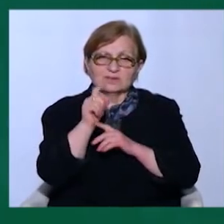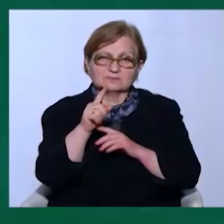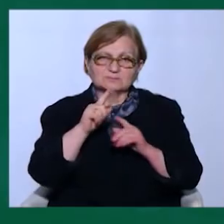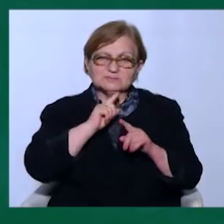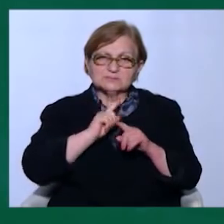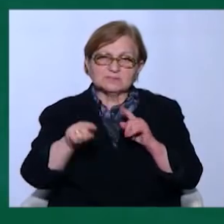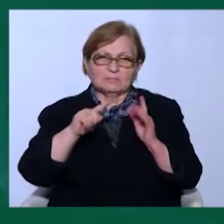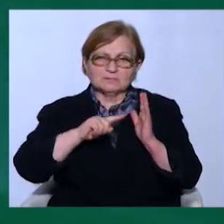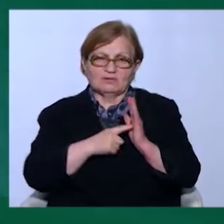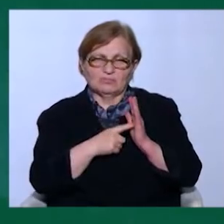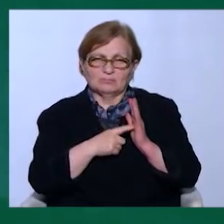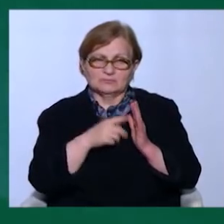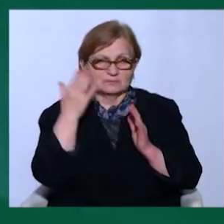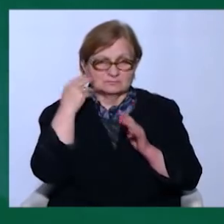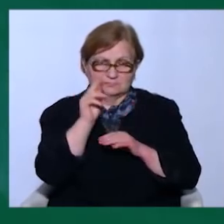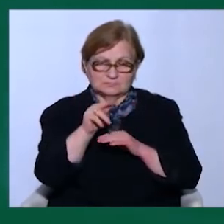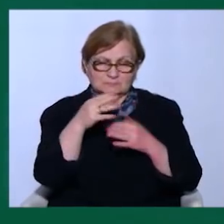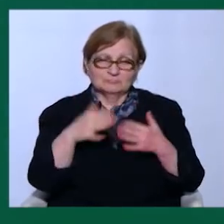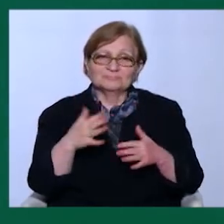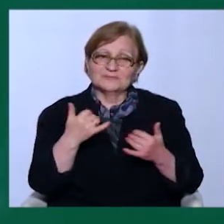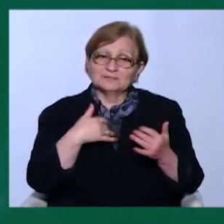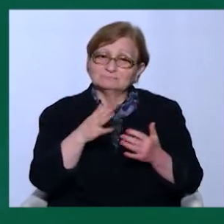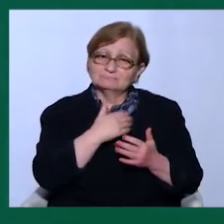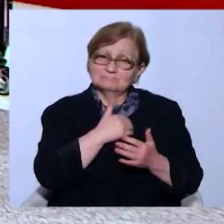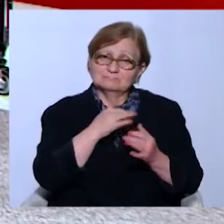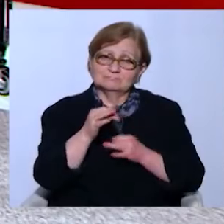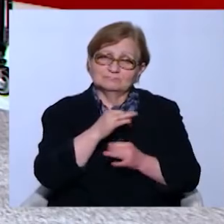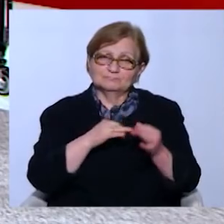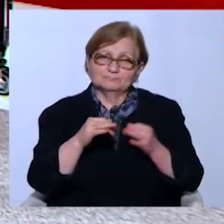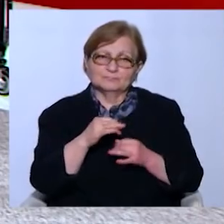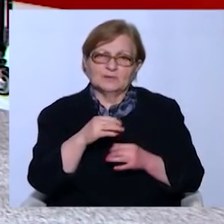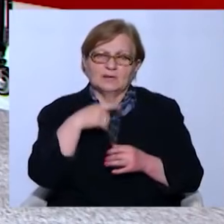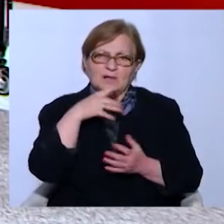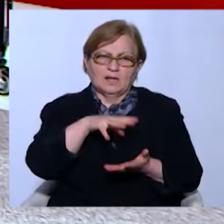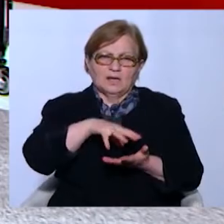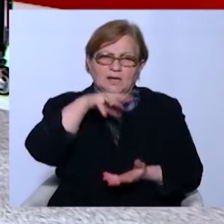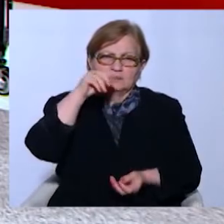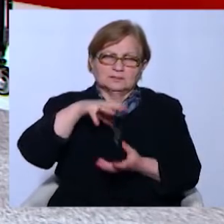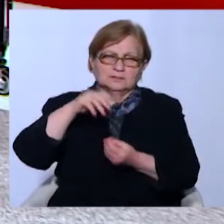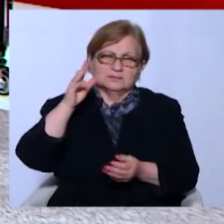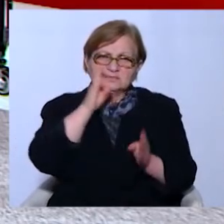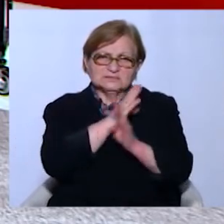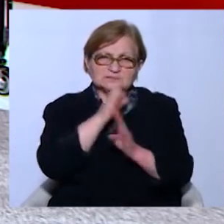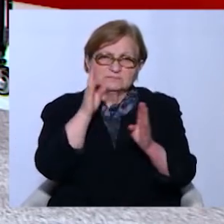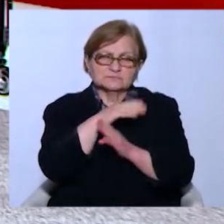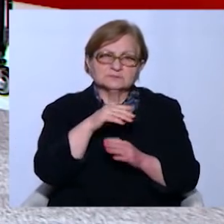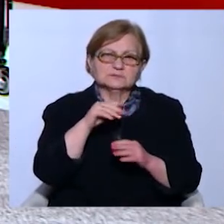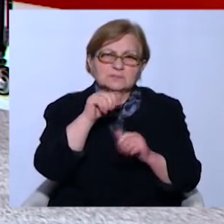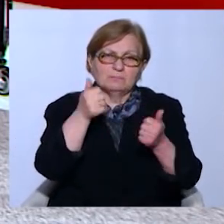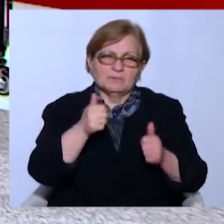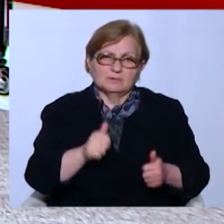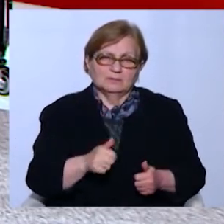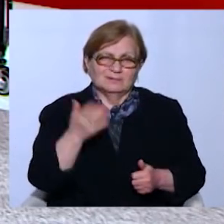სწრაფად. დღეს მე მინდა რომ გესაუბროთ სივრცულ ფიგურებზე. წინა გაკვეთილზე თუ გახსოვთ, ჩვენ